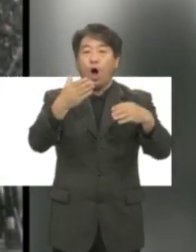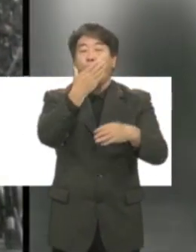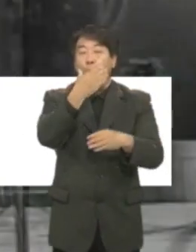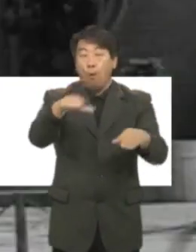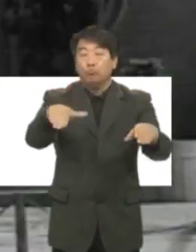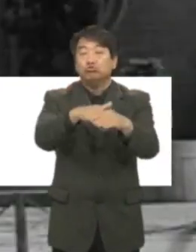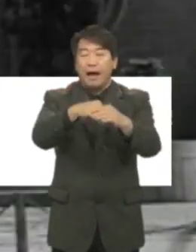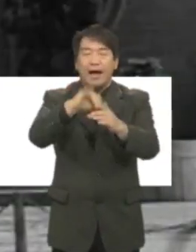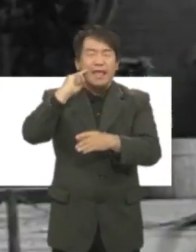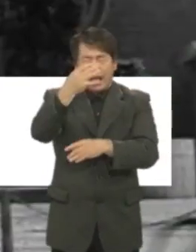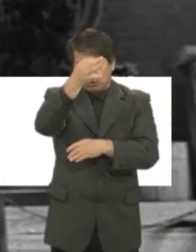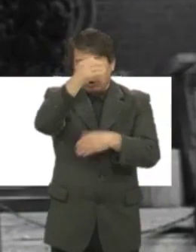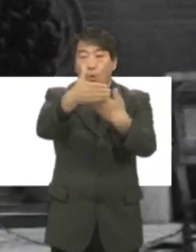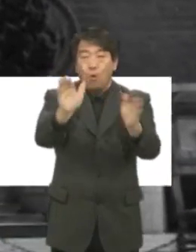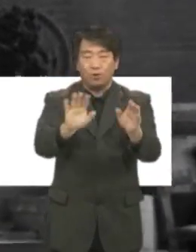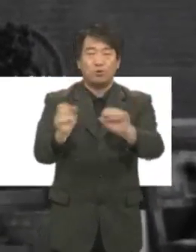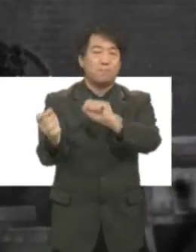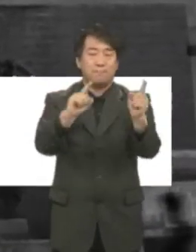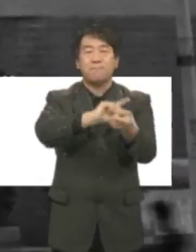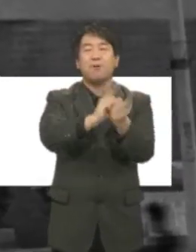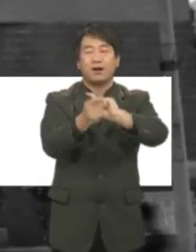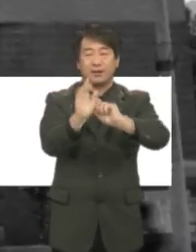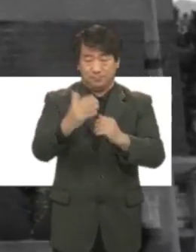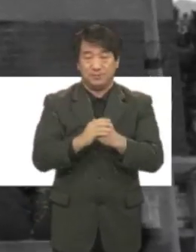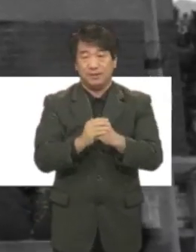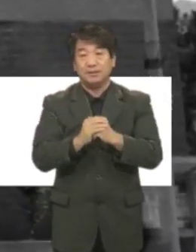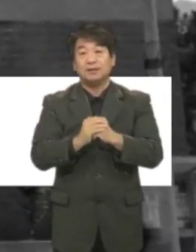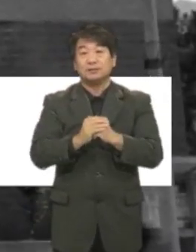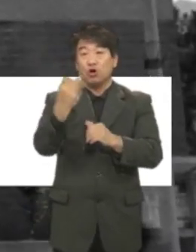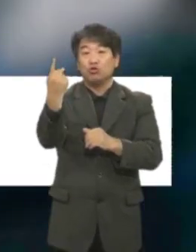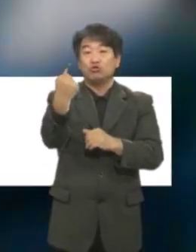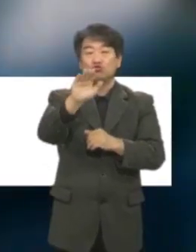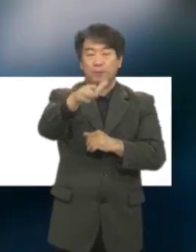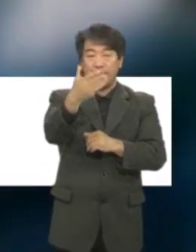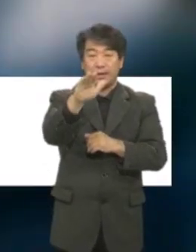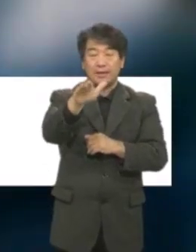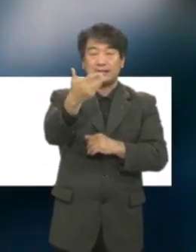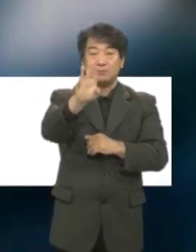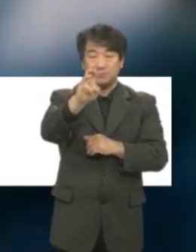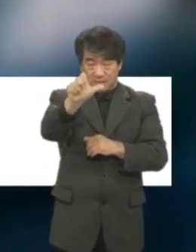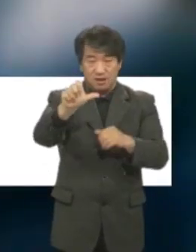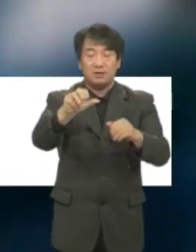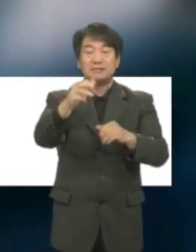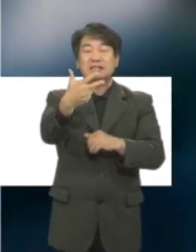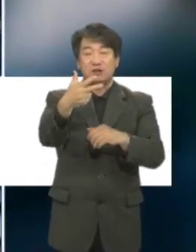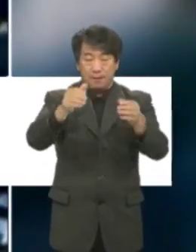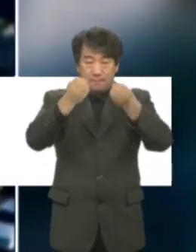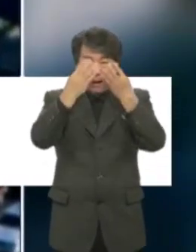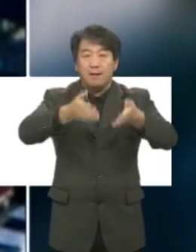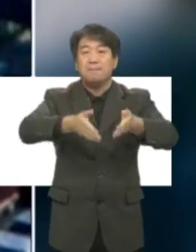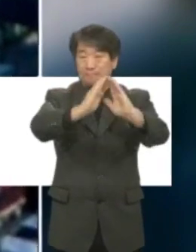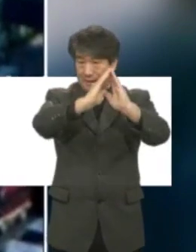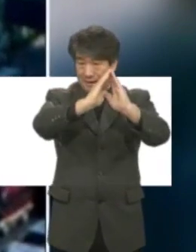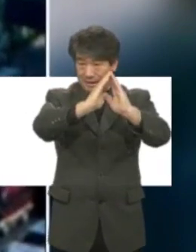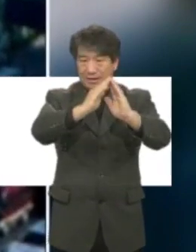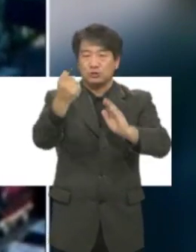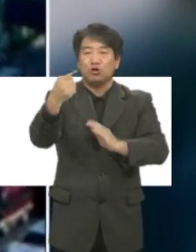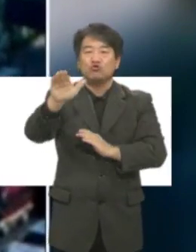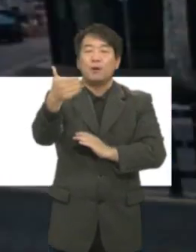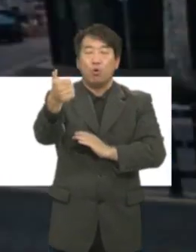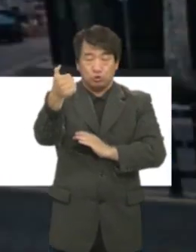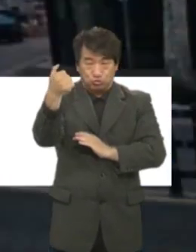복합문화예술공간으로 탄생합니다. 옛 대전부청사 건물은 1937년 건립된 대전시의 첫 시청사로